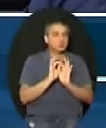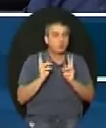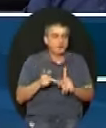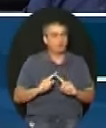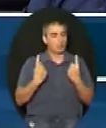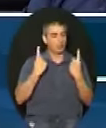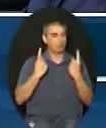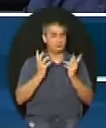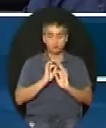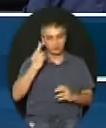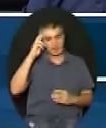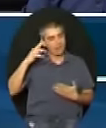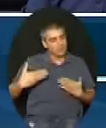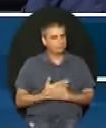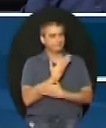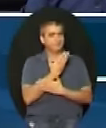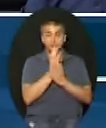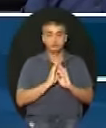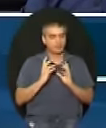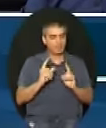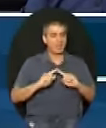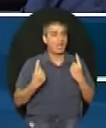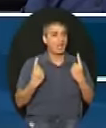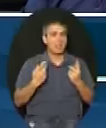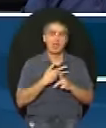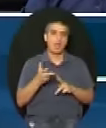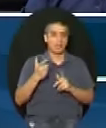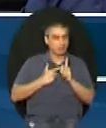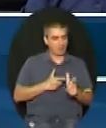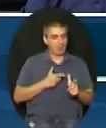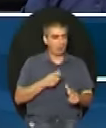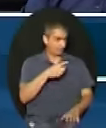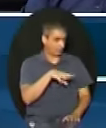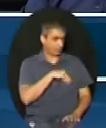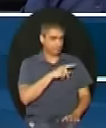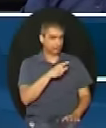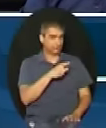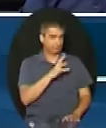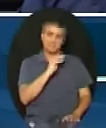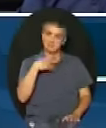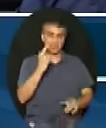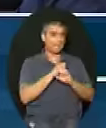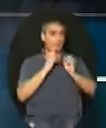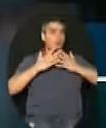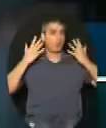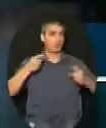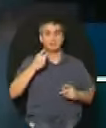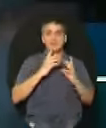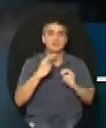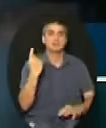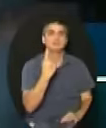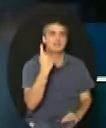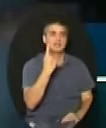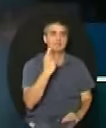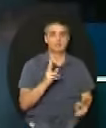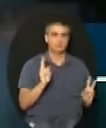אופציה אחרת, שום רעיון מכונן, שום דרך אחרת, אלא רק להילחם ולהילחם ולהילחם ברחוב, שזו הדרך היחידה,